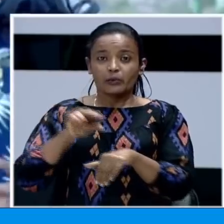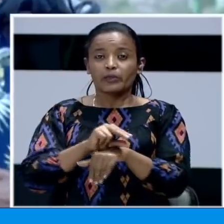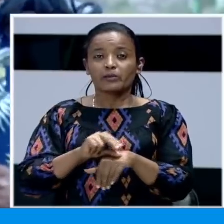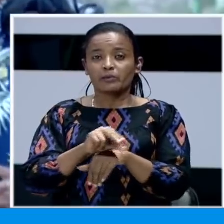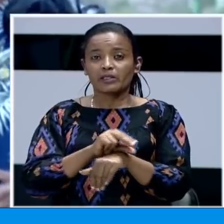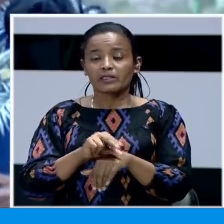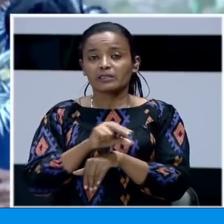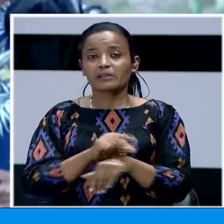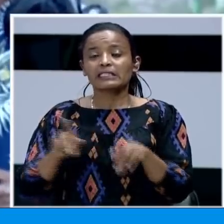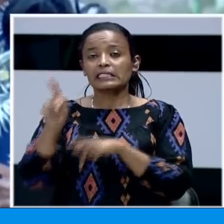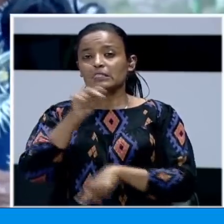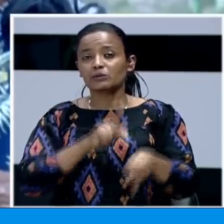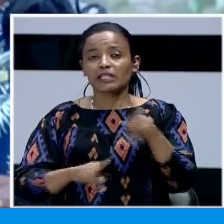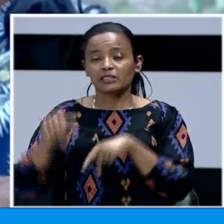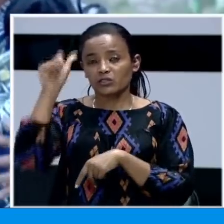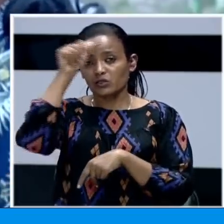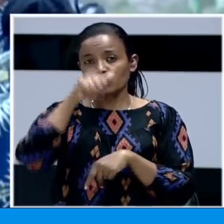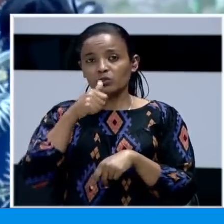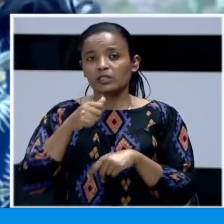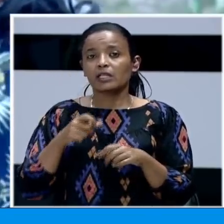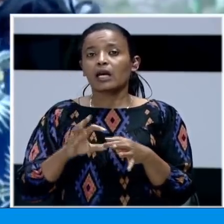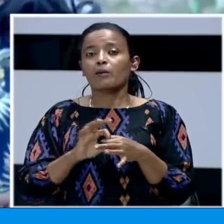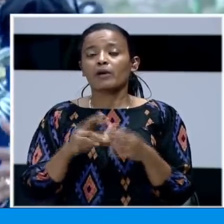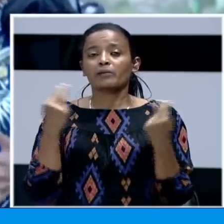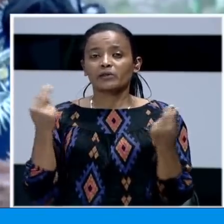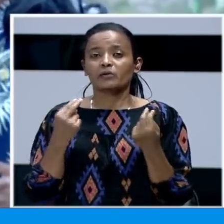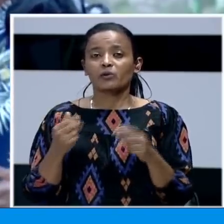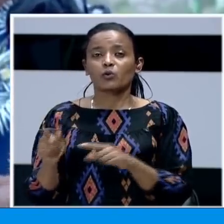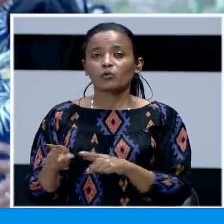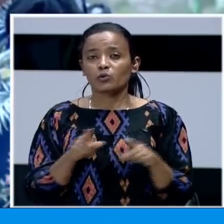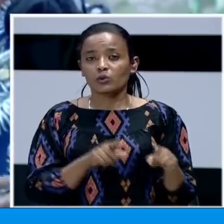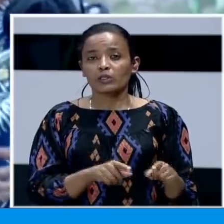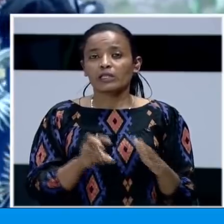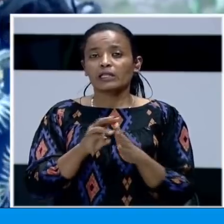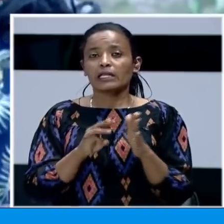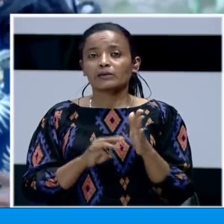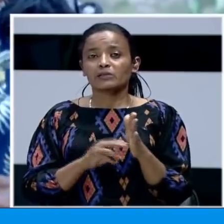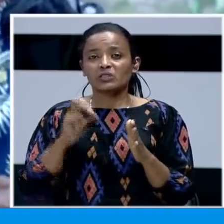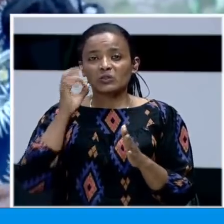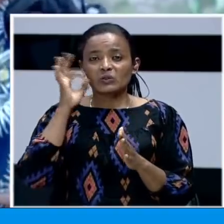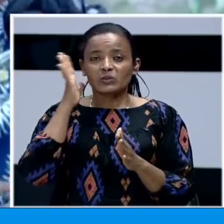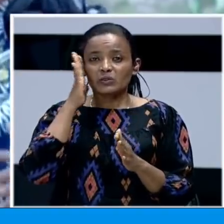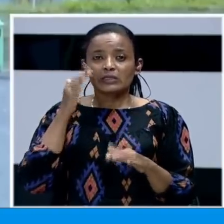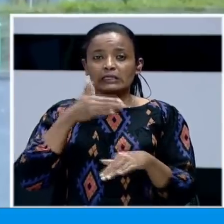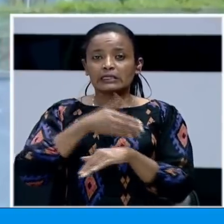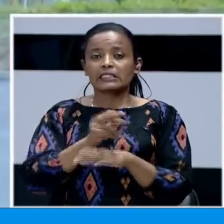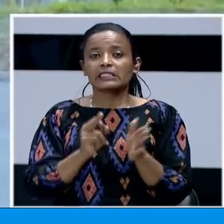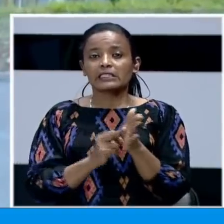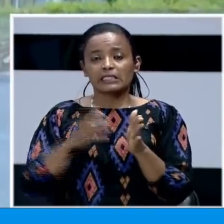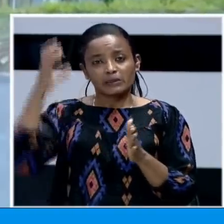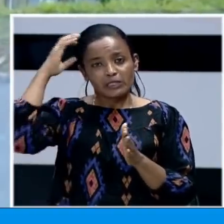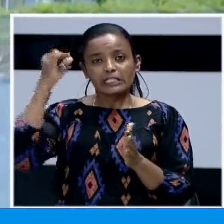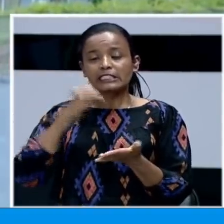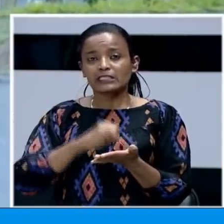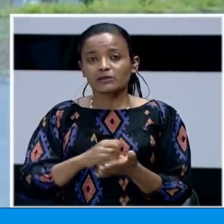ብሄርን ብሄረሰባትን ህዝብታትን ኢትዮጵያ ኣብ ማሕበራዊ ረብሓን ከምኡ ድማ ኣብ ስርዓት ይህወደግ ማለት እውን ድሕሪ ሕጋ መንግስቲ